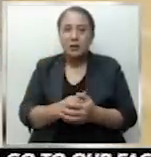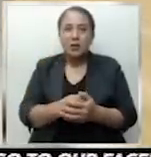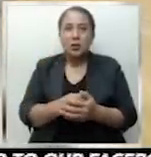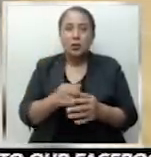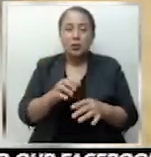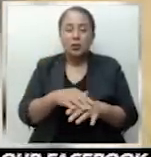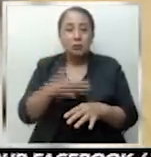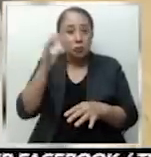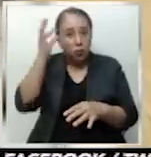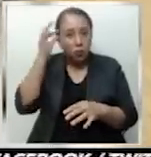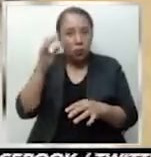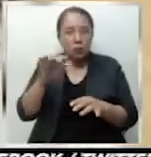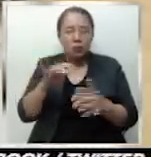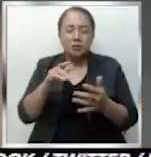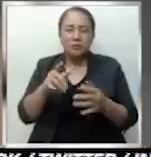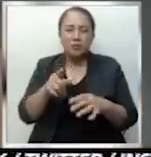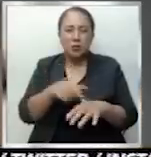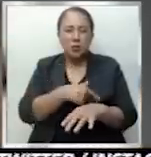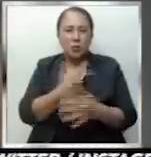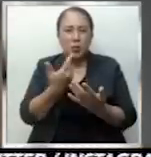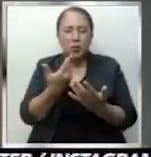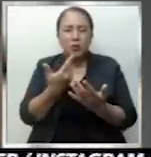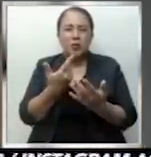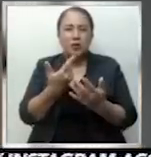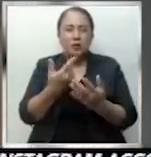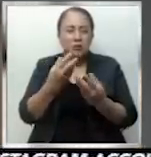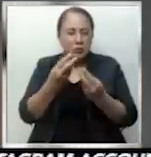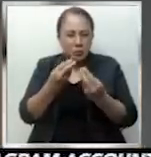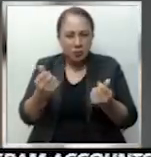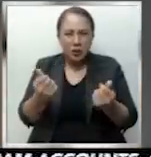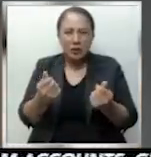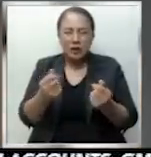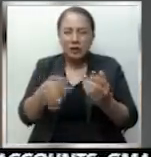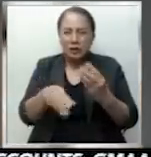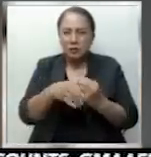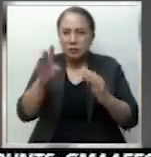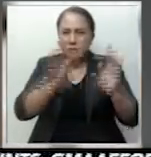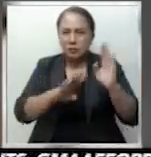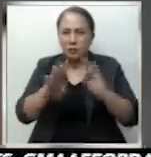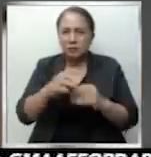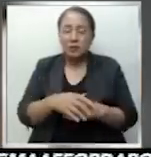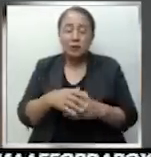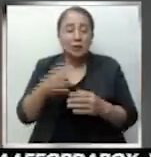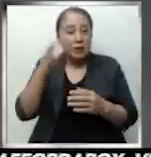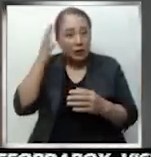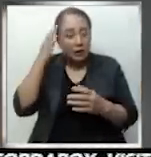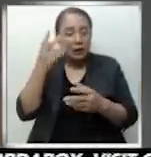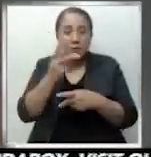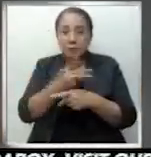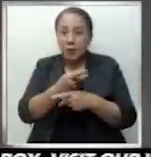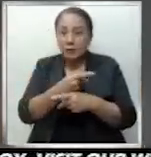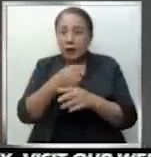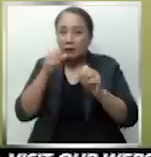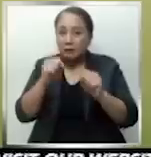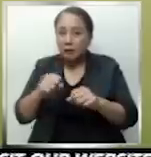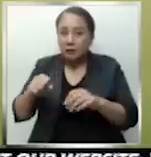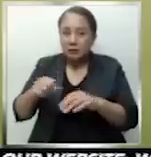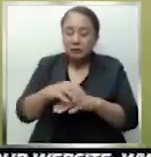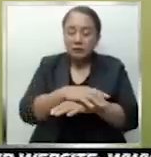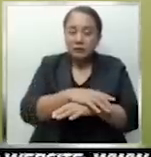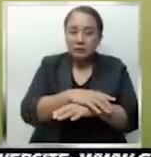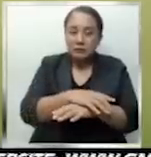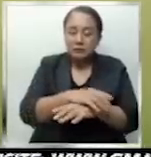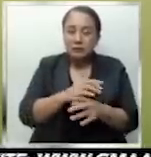buhok kaya posibleng dagdag ng problema, posible ring may hair products ito na posibleng makasama sa kalikasan.